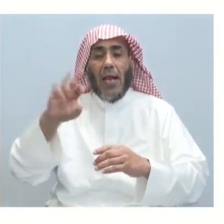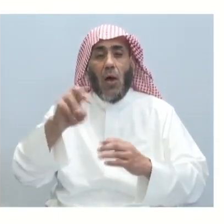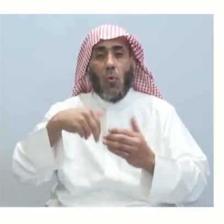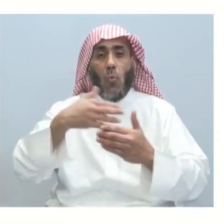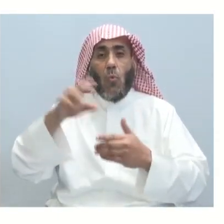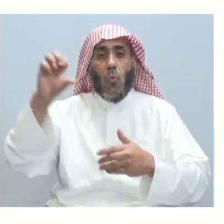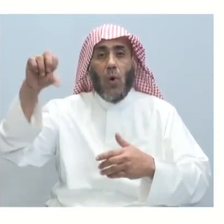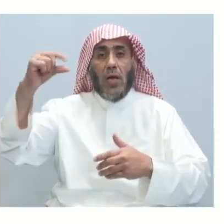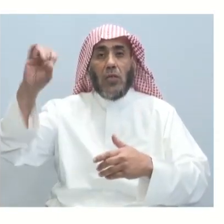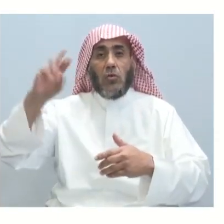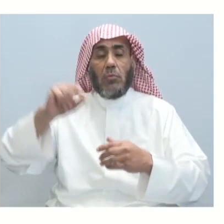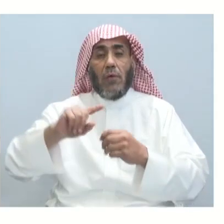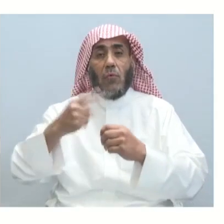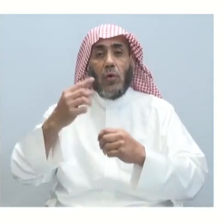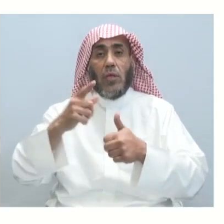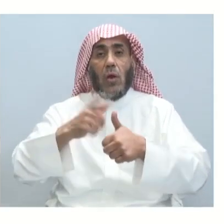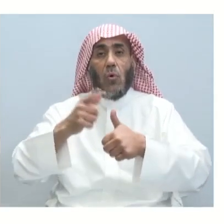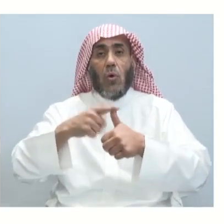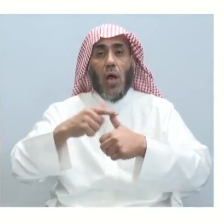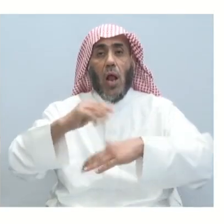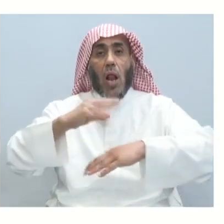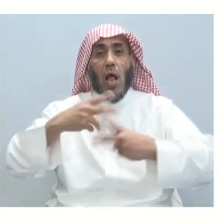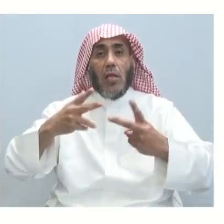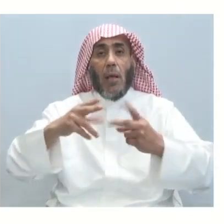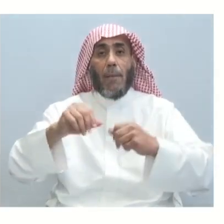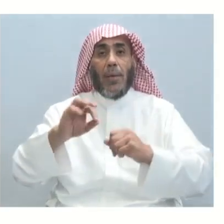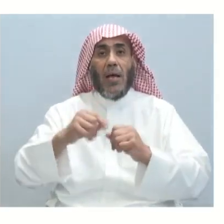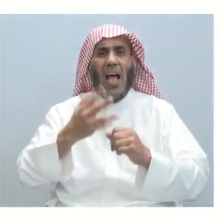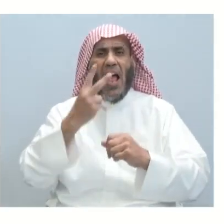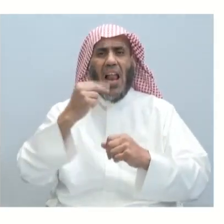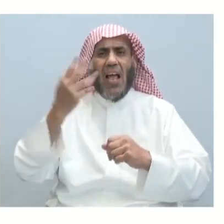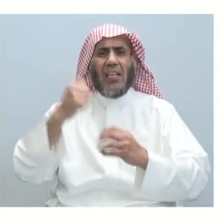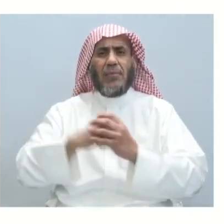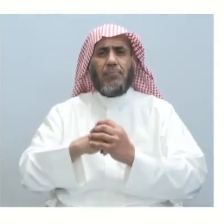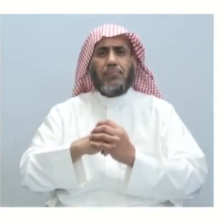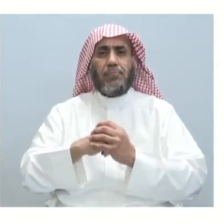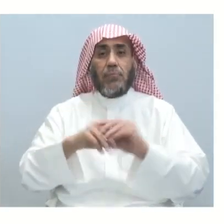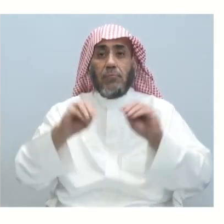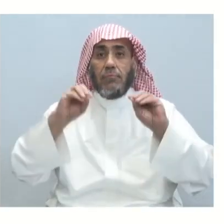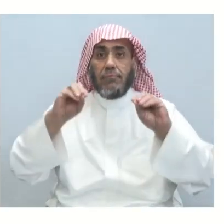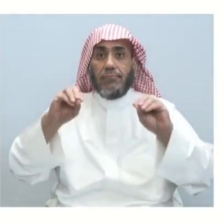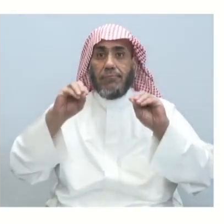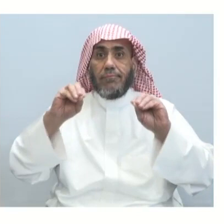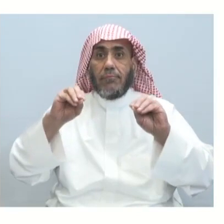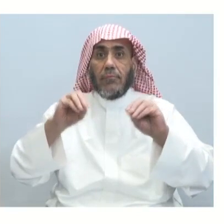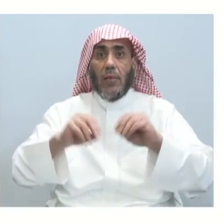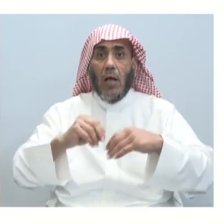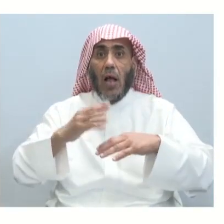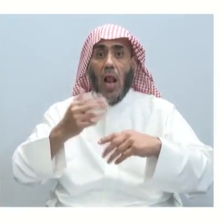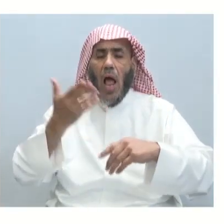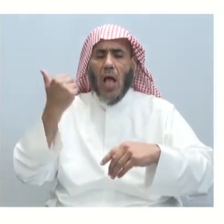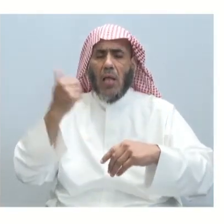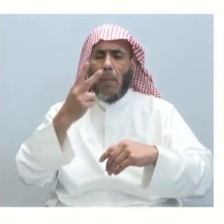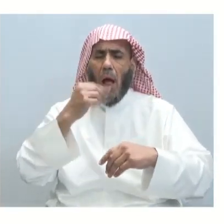طبعا نحن في الوحده الاولى في الادب القديم الحديث هنا عن الوحده الاولى الادب القديم طبعا انتم تعرفون ان ان الادب القديم الحديث